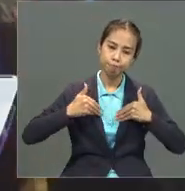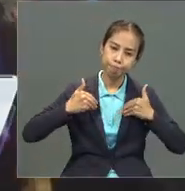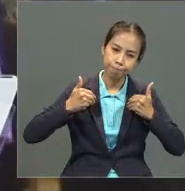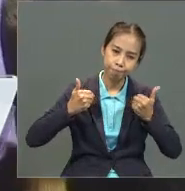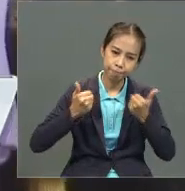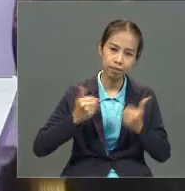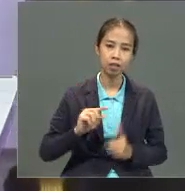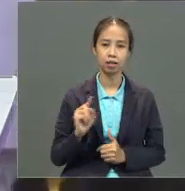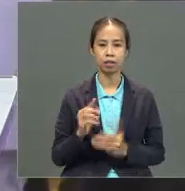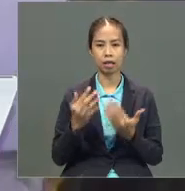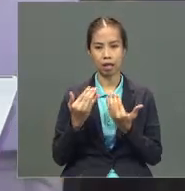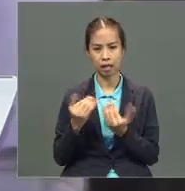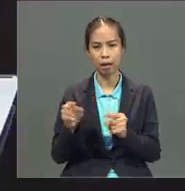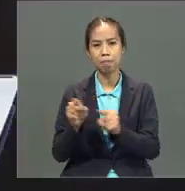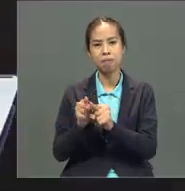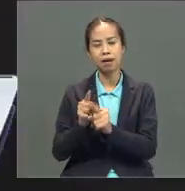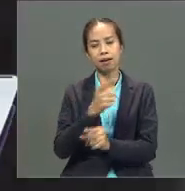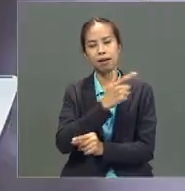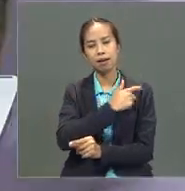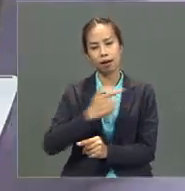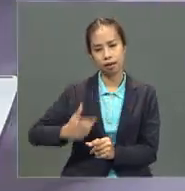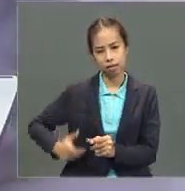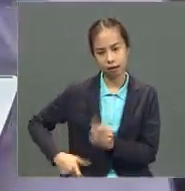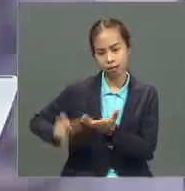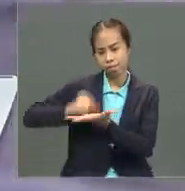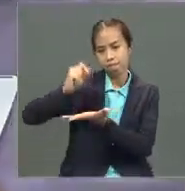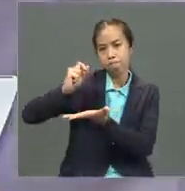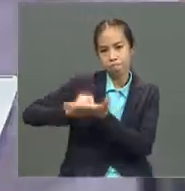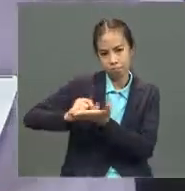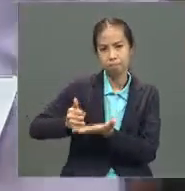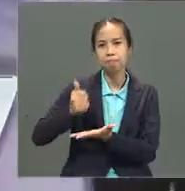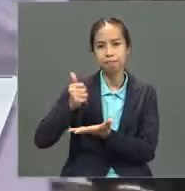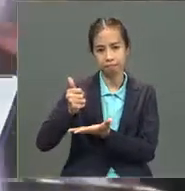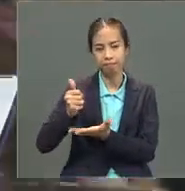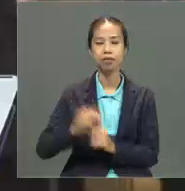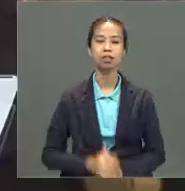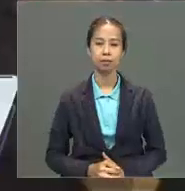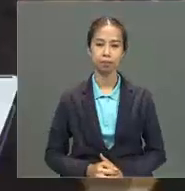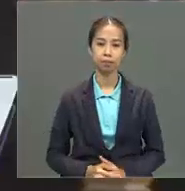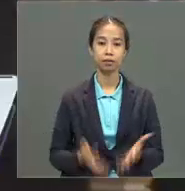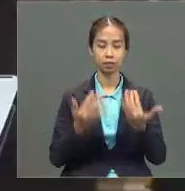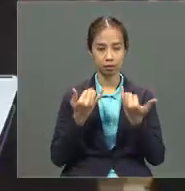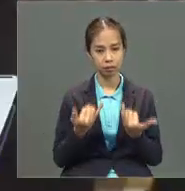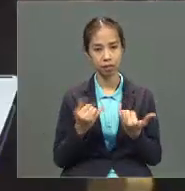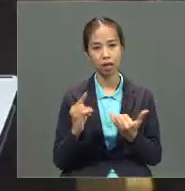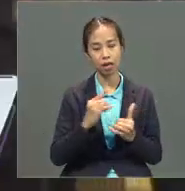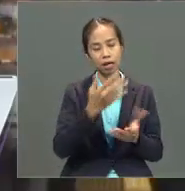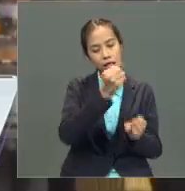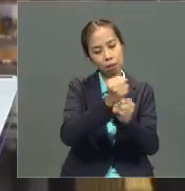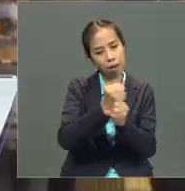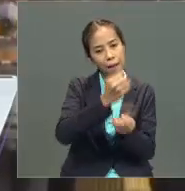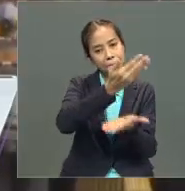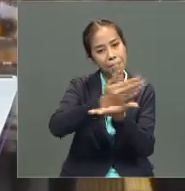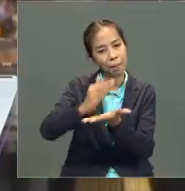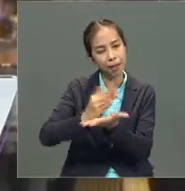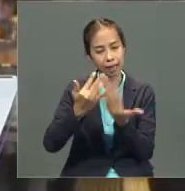ธิคุณที่ได้รับโปรดเกล้าโปรดกระหม่อมแต่งตั้งเป็นรัฐมนตรีประจำสำนักนายกรัฐมนตรีส่วนการแบ่งงานในขณะนี้นาย